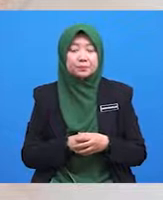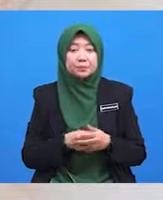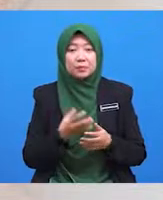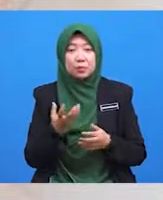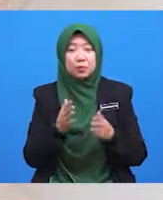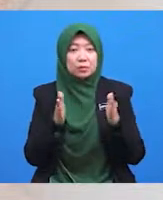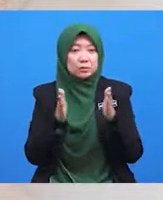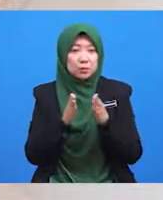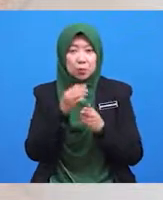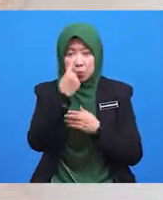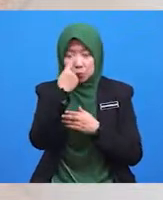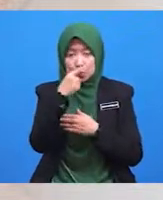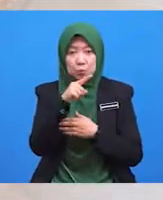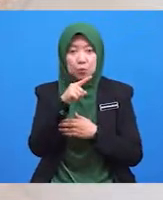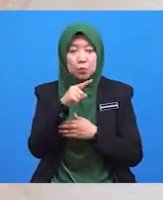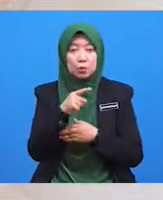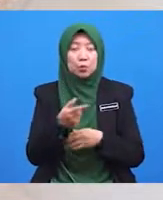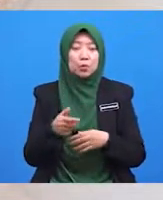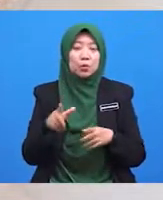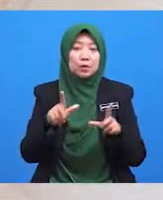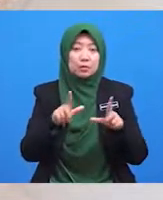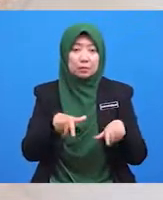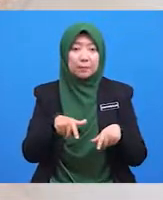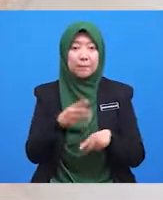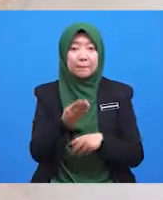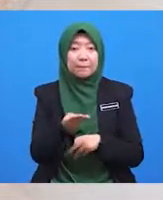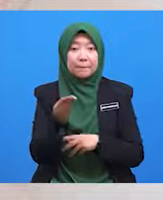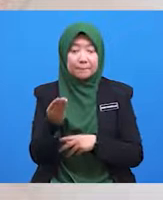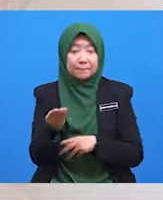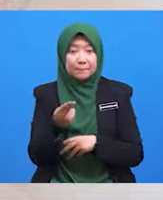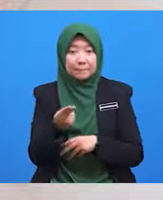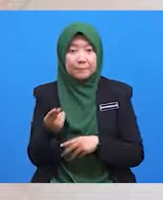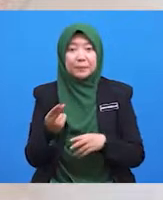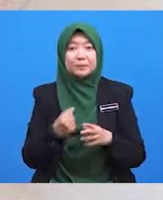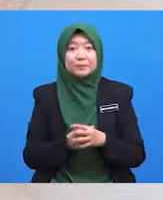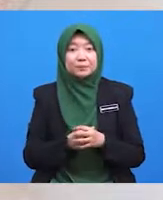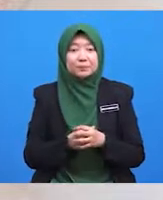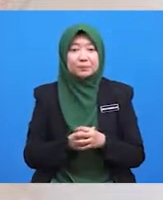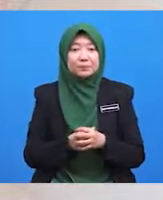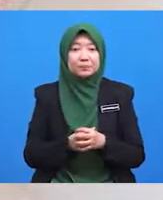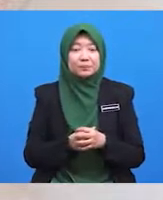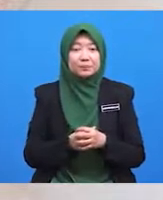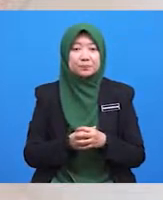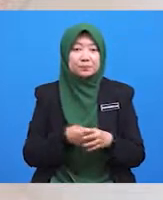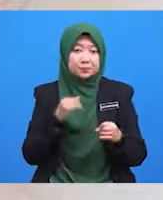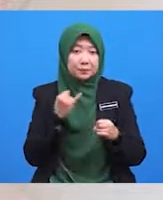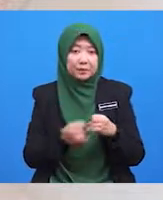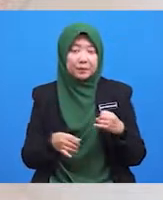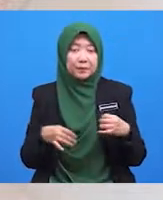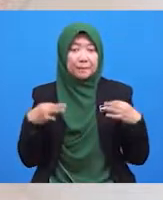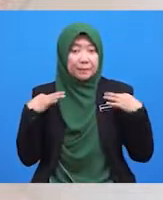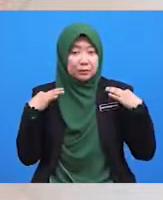ia digunakan untuk membubuh bahan. Dan akhir sekali, alatan yang digunakan adalah